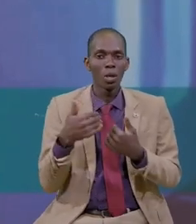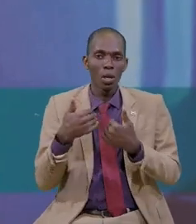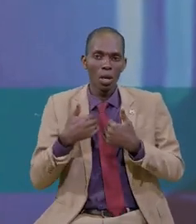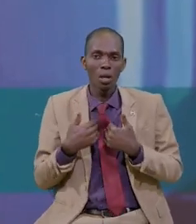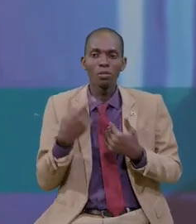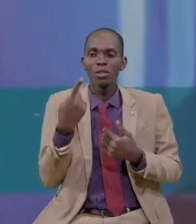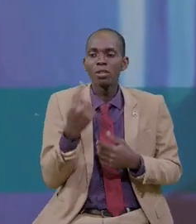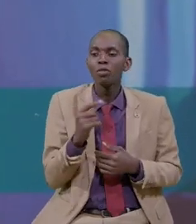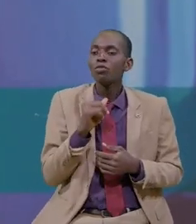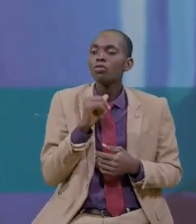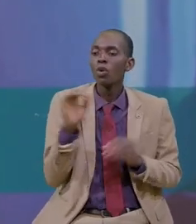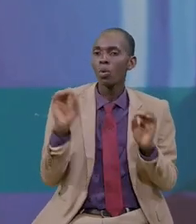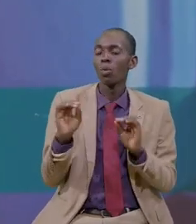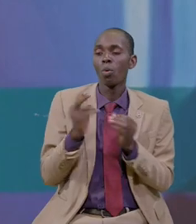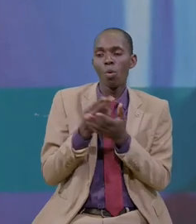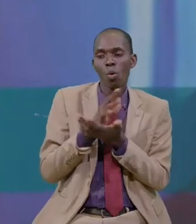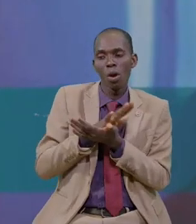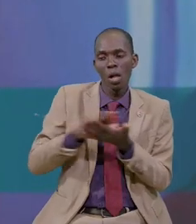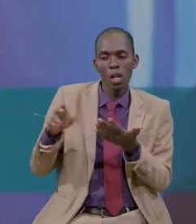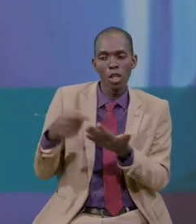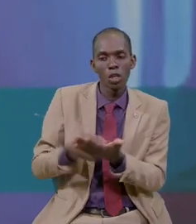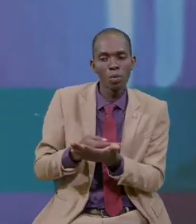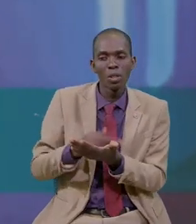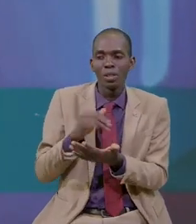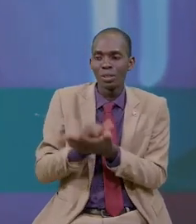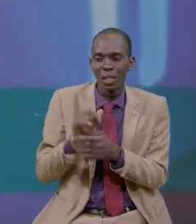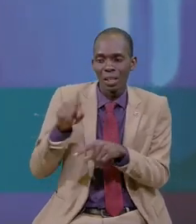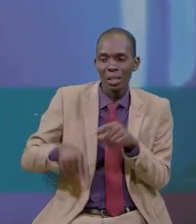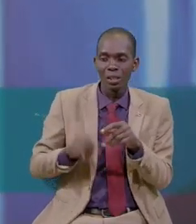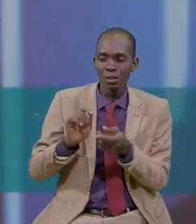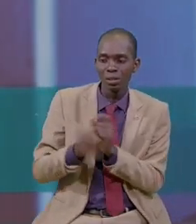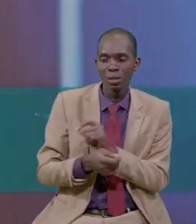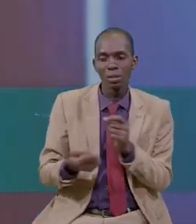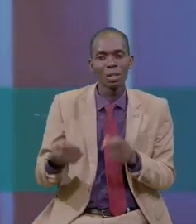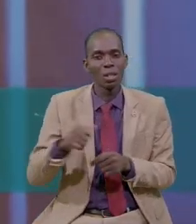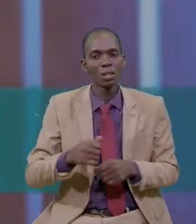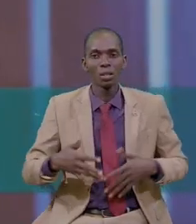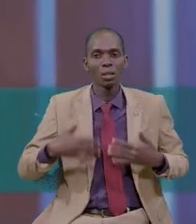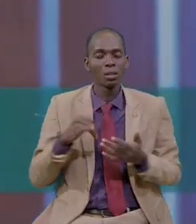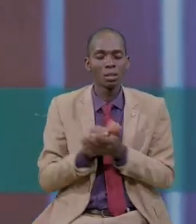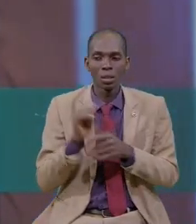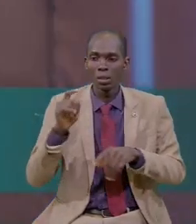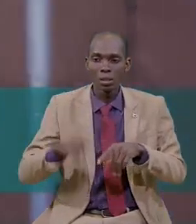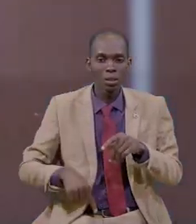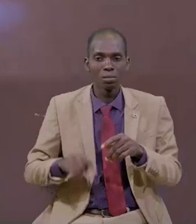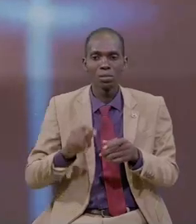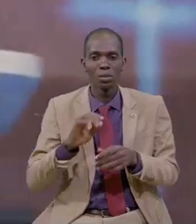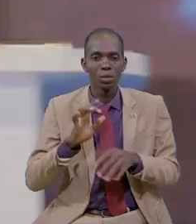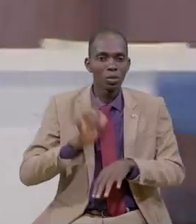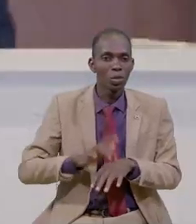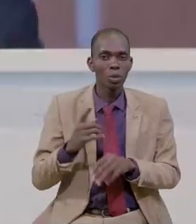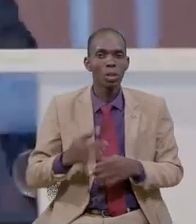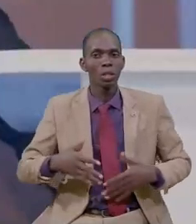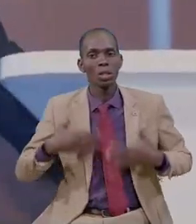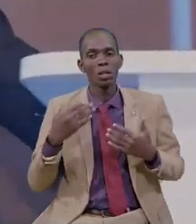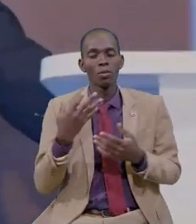trimballez l'évangile impur qui ne touche aucune vie, qui ne veut rien dire à Satan.